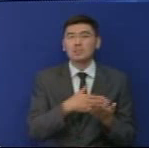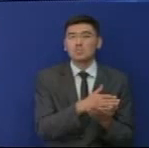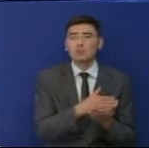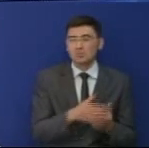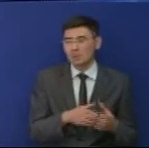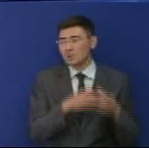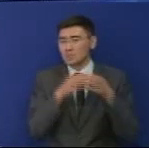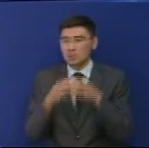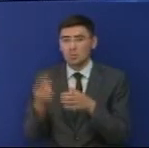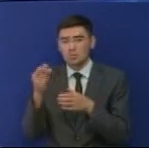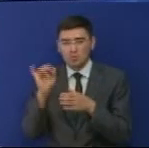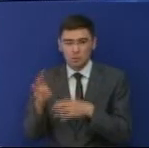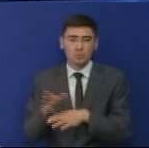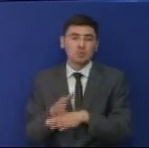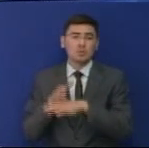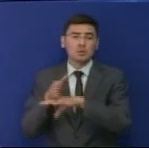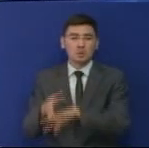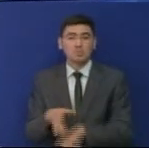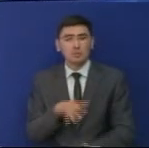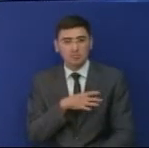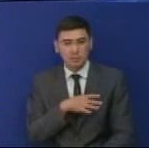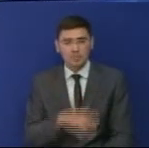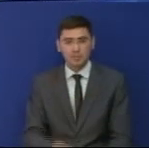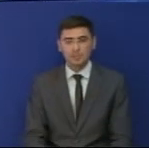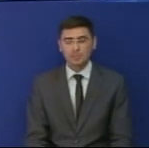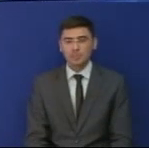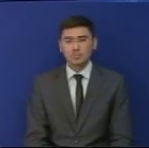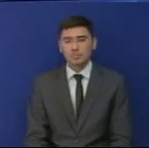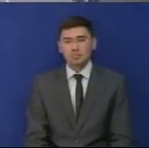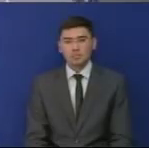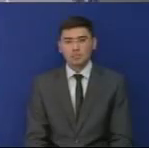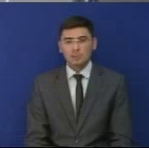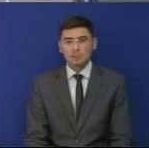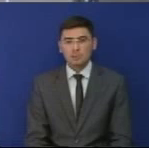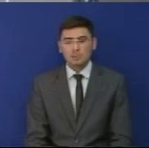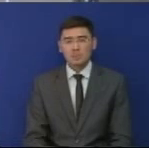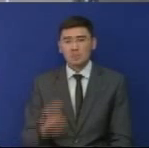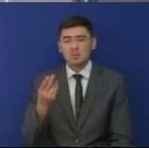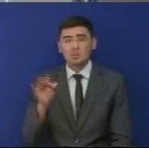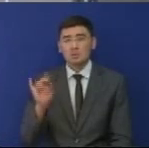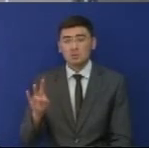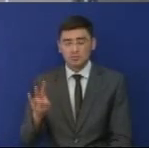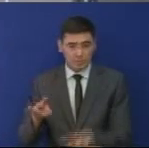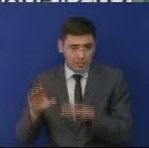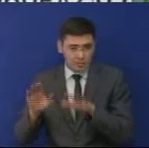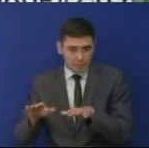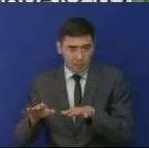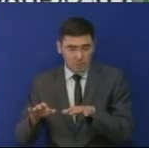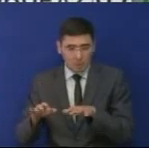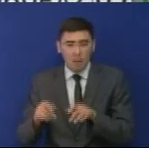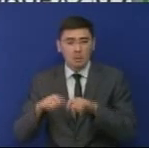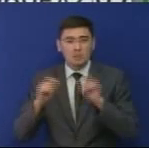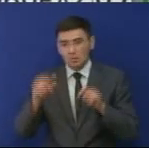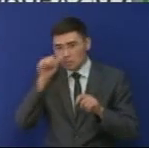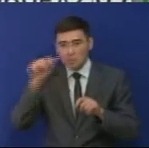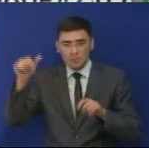депутатами городского маслихата специализированного центра обслуживания населения. Специализированный центр обслуживания населения открылся в